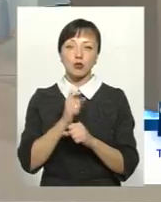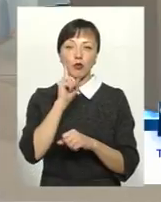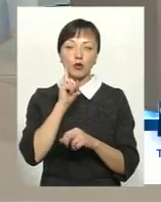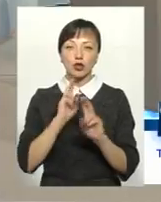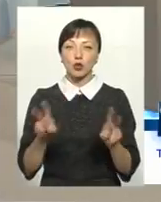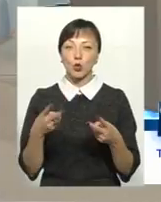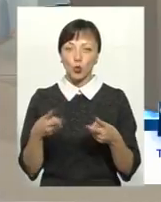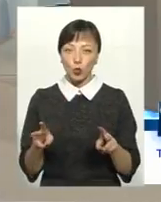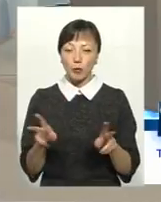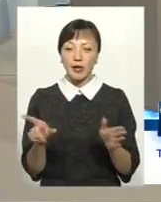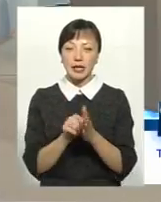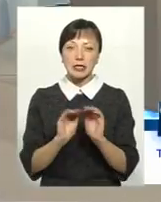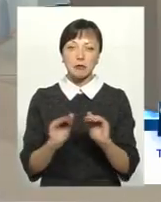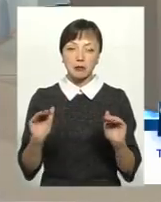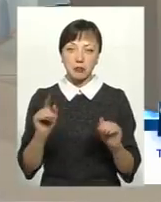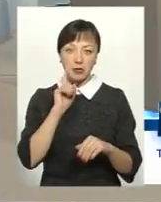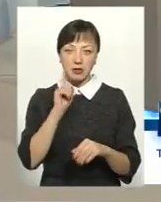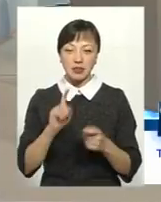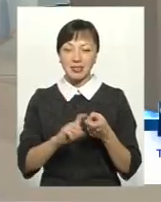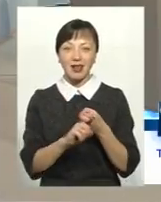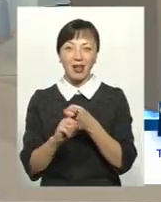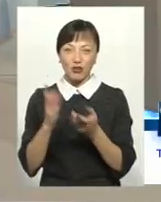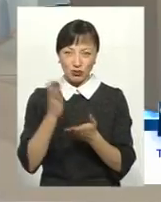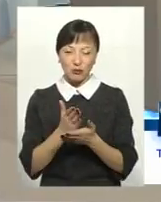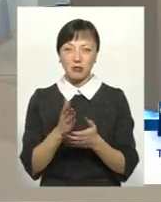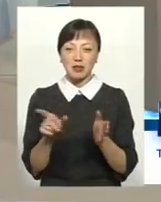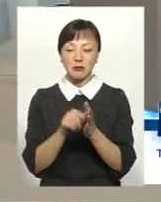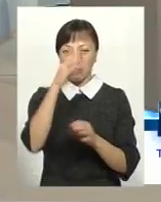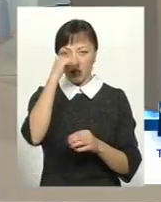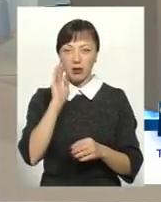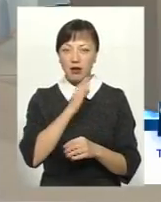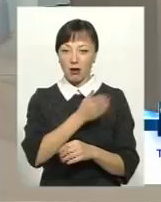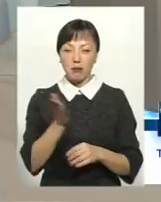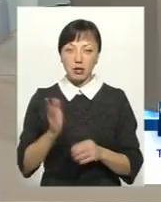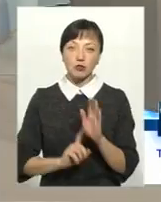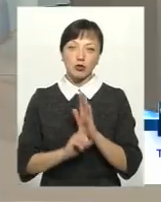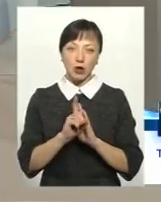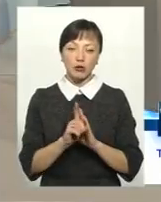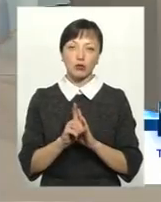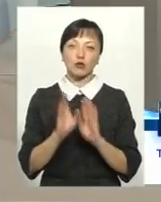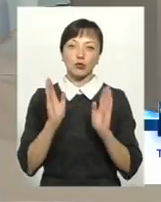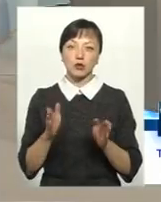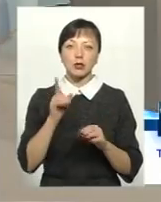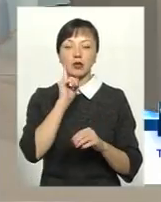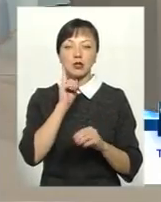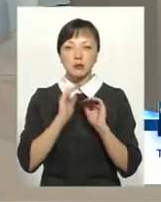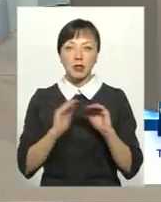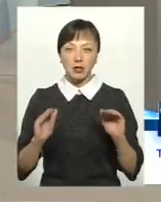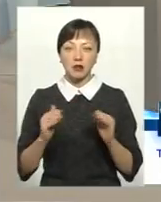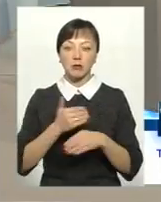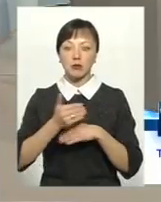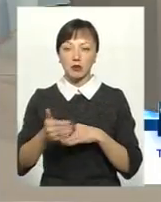молодіжні клуби з підлітками, з залежними, і з батьками їх. Тобто спочатку ми почнемо з підлітків, а потім